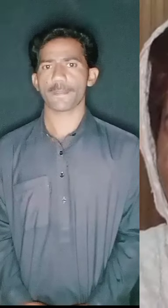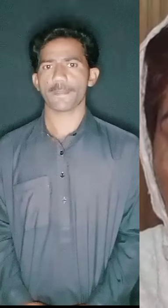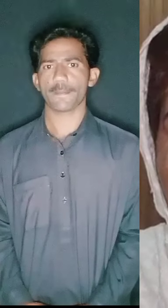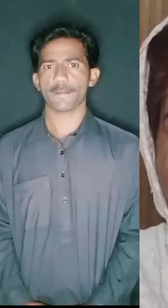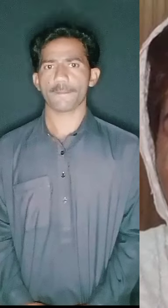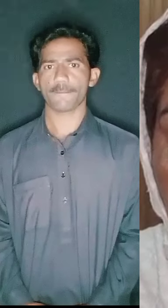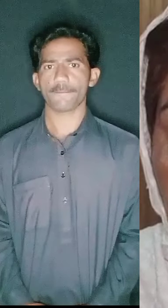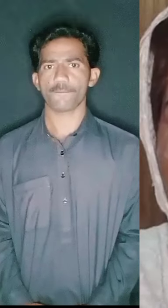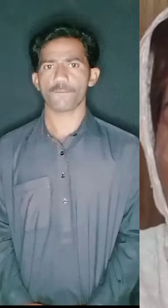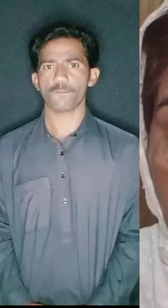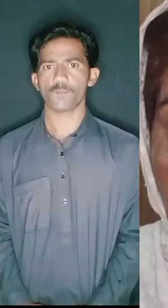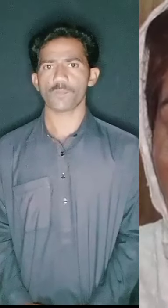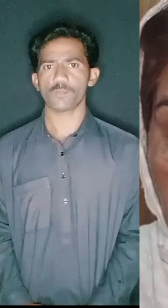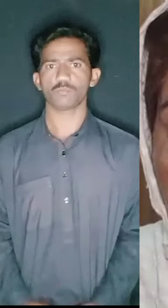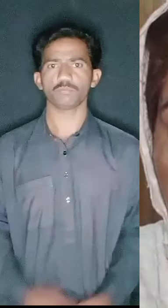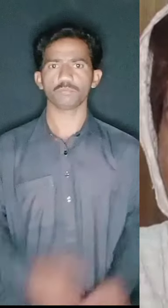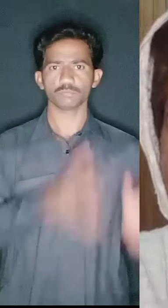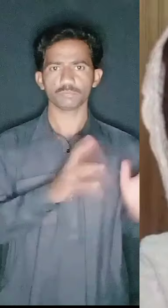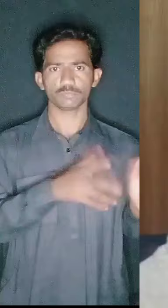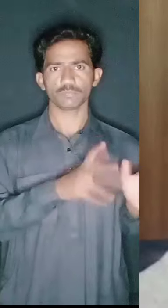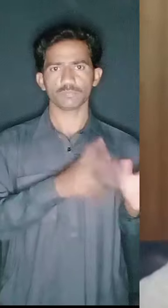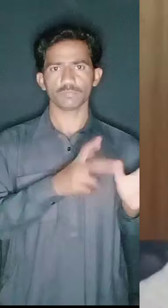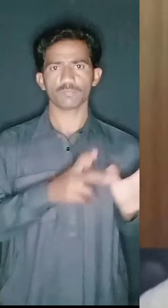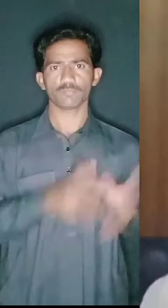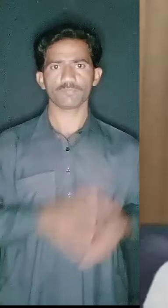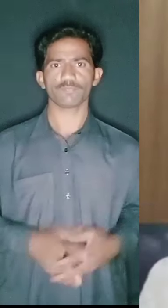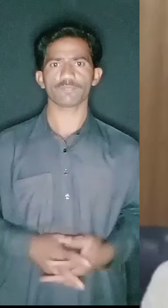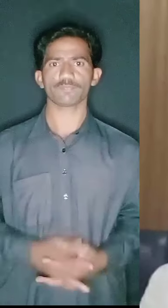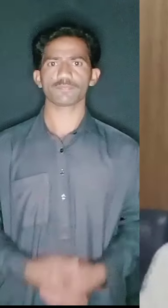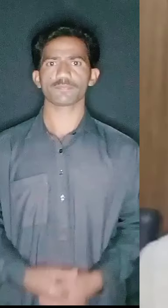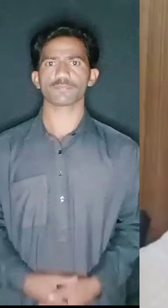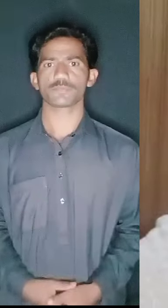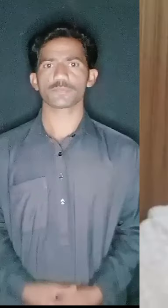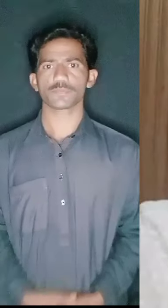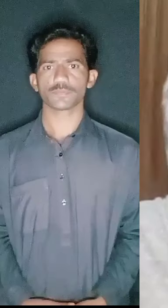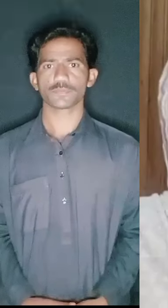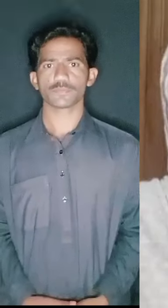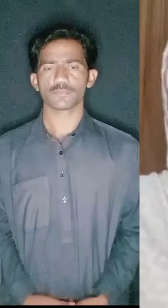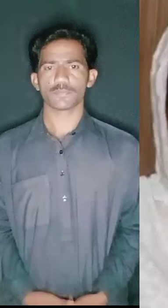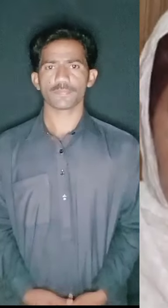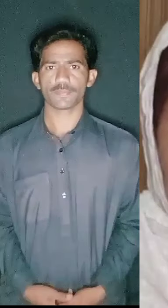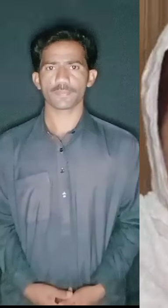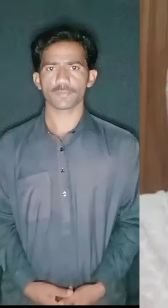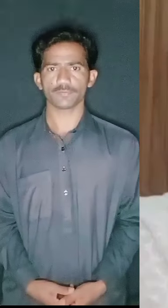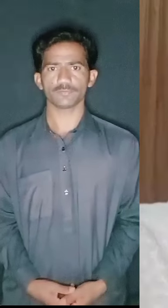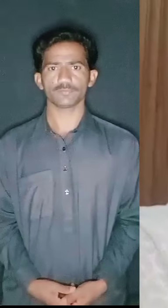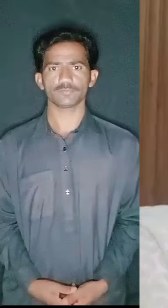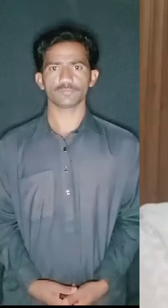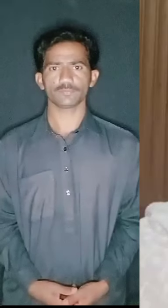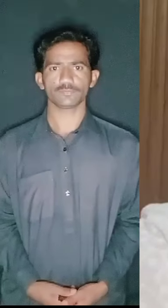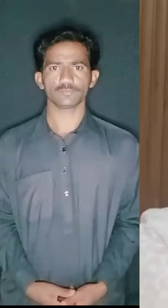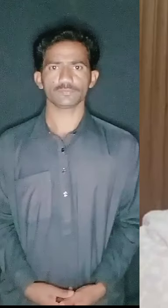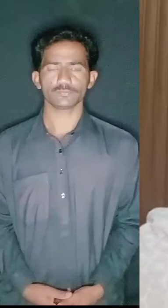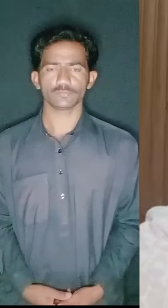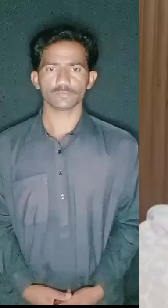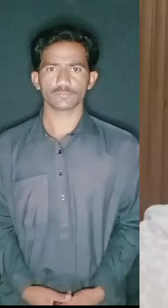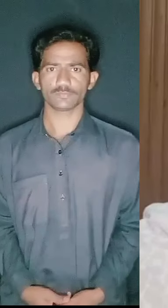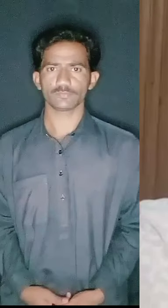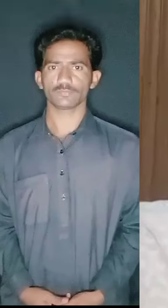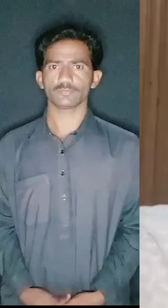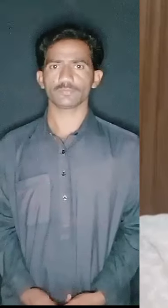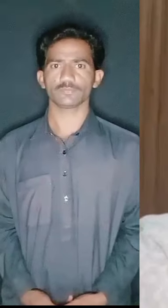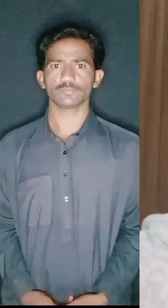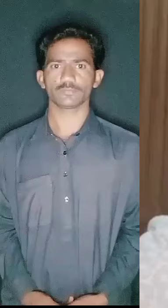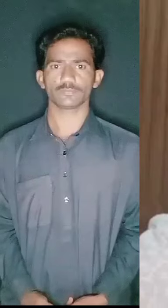3-4 माह पहले, 5-6 माह हो चुके। अच्छा, 5-6 माह हो चुके। तो फिर बात इस हद तक पहुंच गई कि वो आपको प्यार करने लग